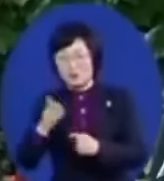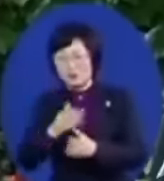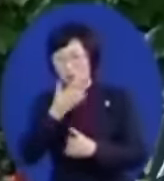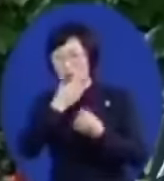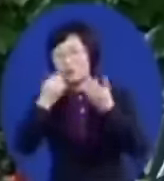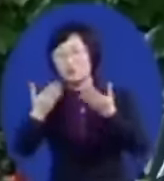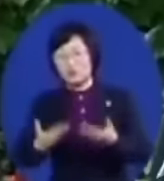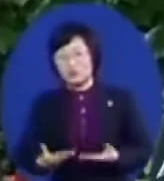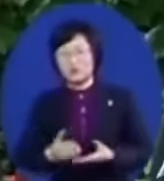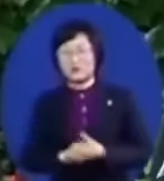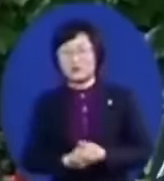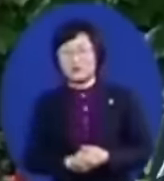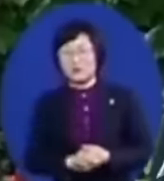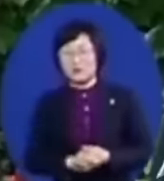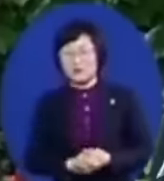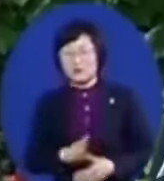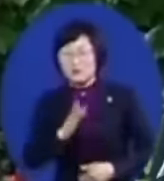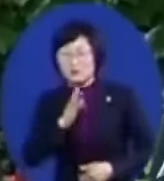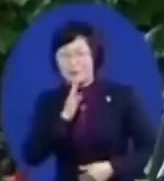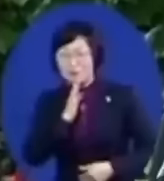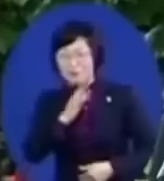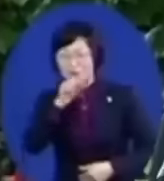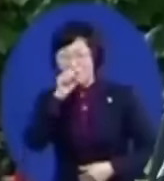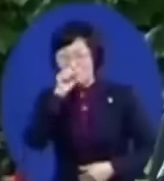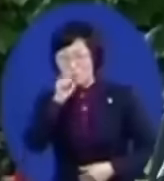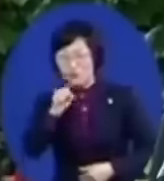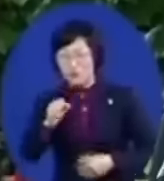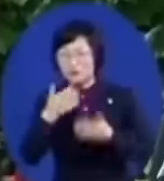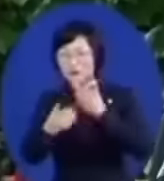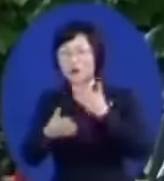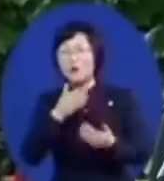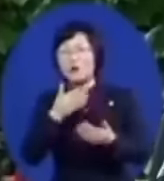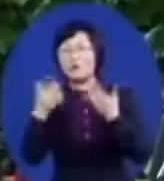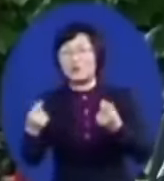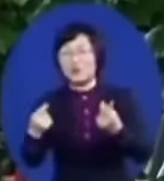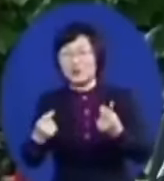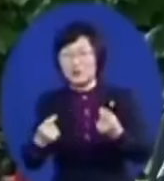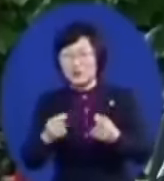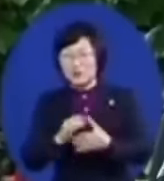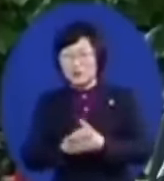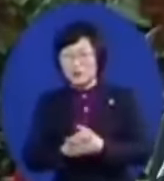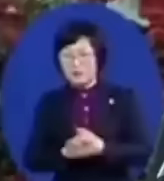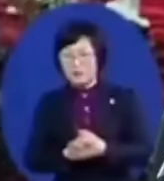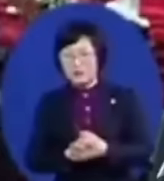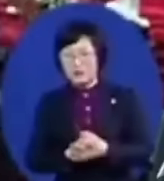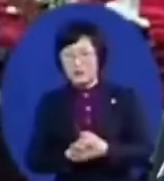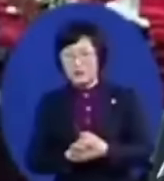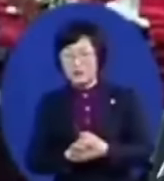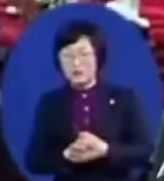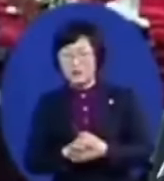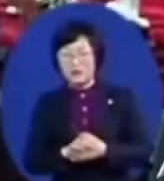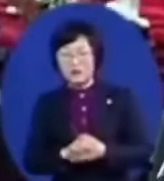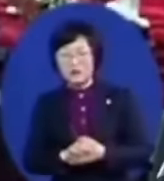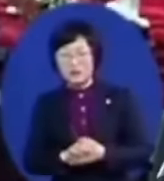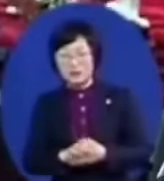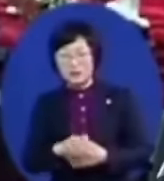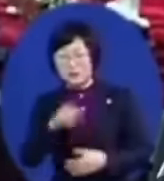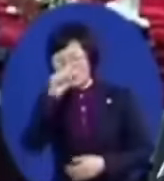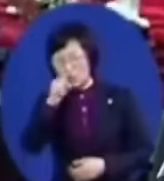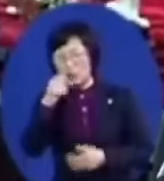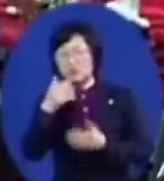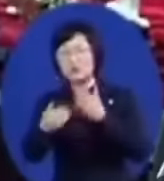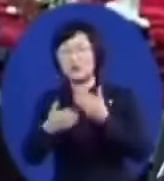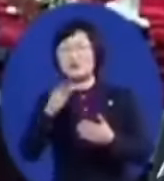있어요. 참으로 좋은 체험입니다. 성령께 은혜를 받아서 그 좋은 체험을 가지면